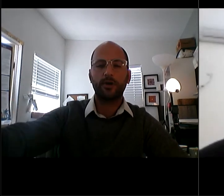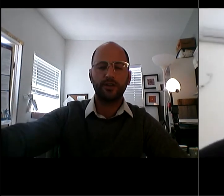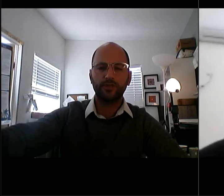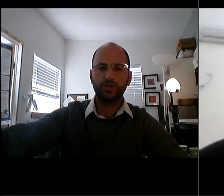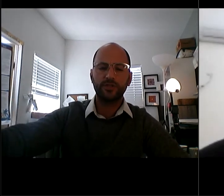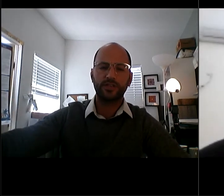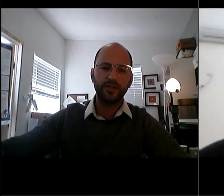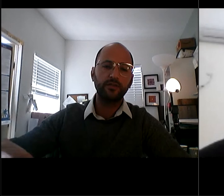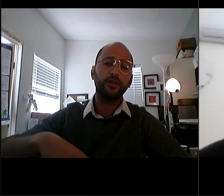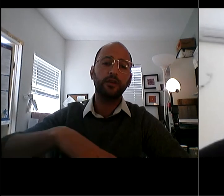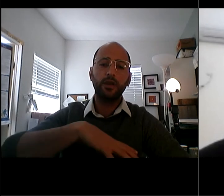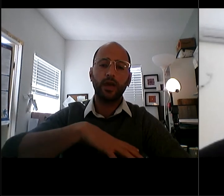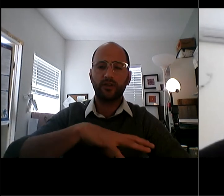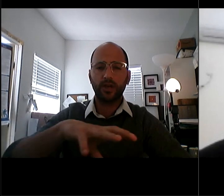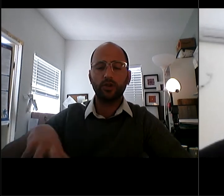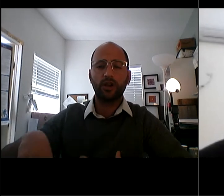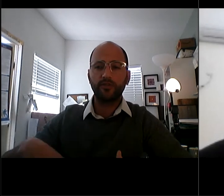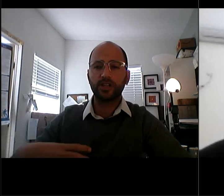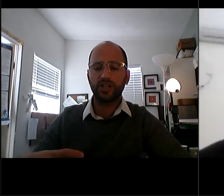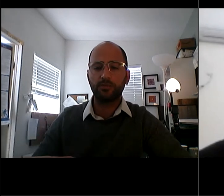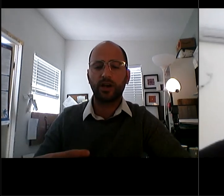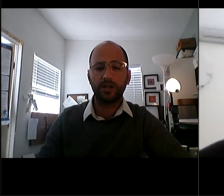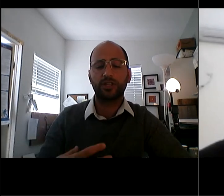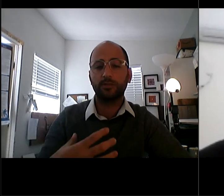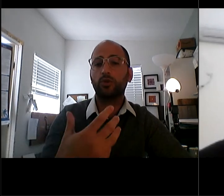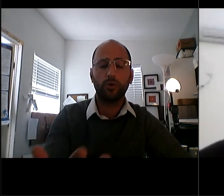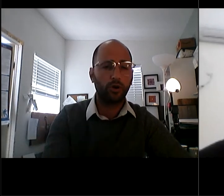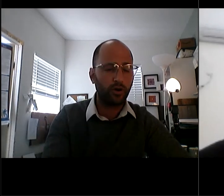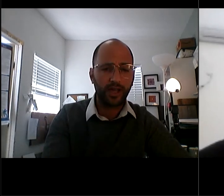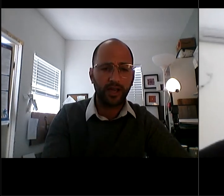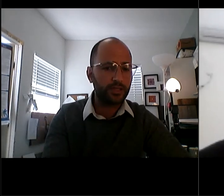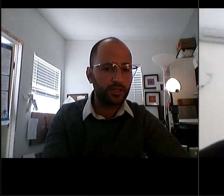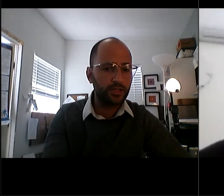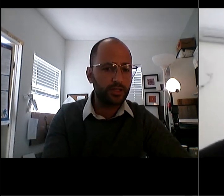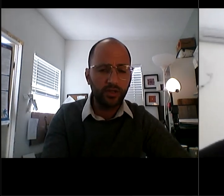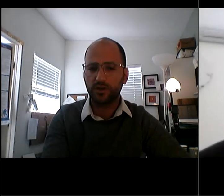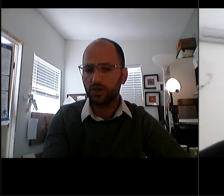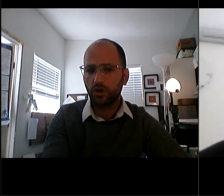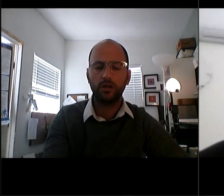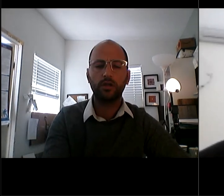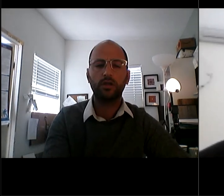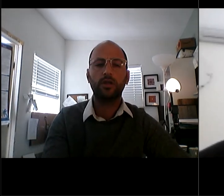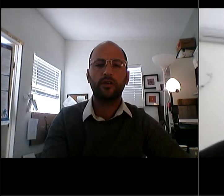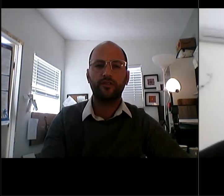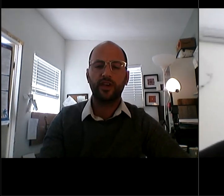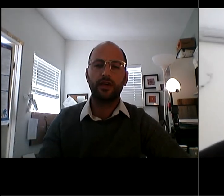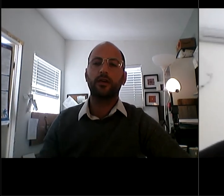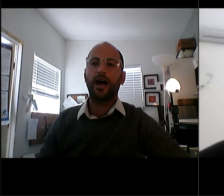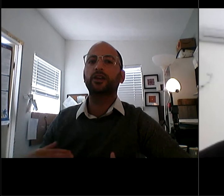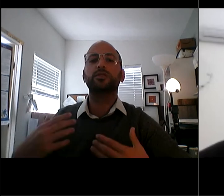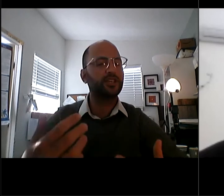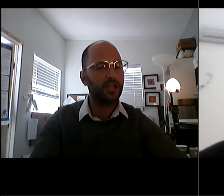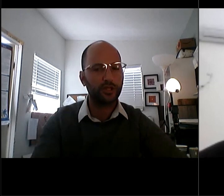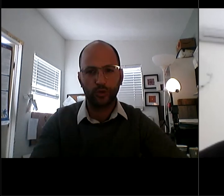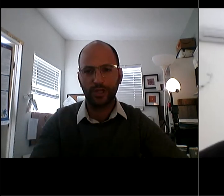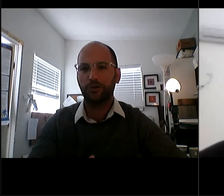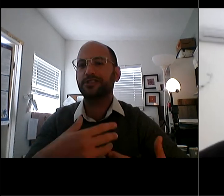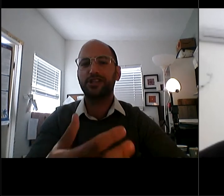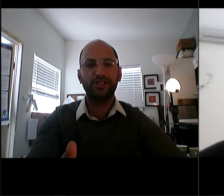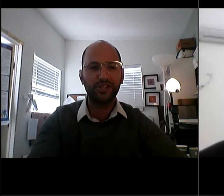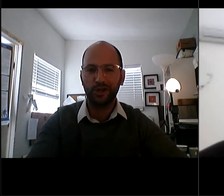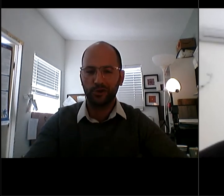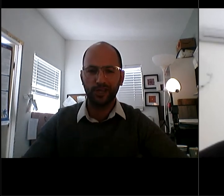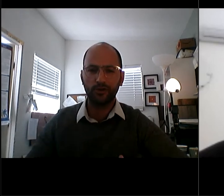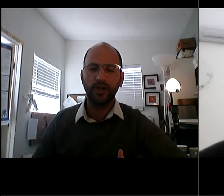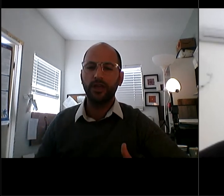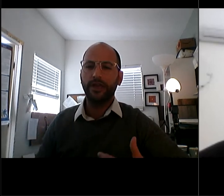ויכול להיות שיהיה עוד כמה חבר'ה שיהיו מסביב, אבל בגדול המפגש יהיה ברמה שאתם תוכלו ברור כל רגע לעצור אותי ולשאול, ואני רוצה שתעצרו